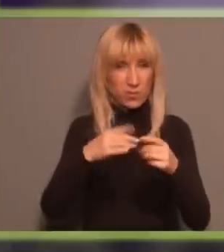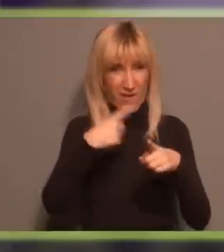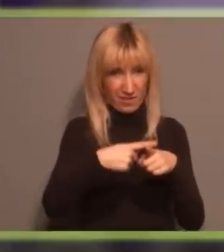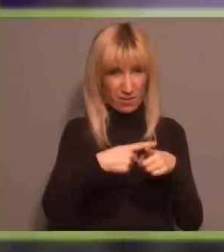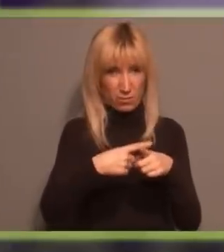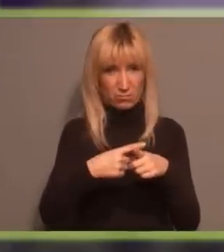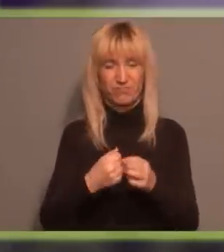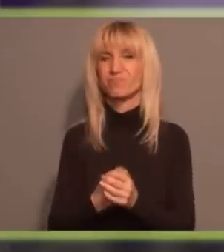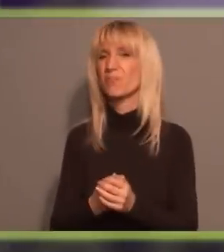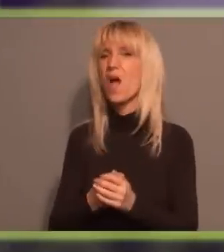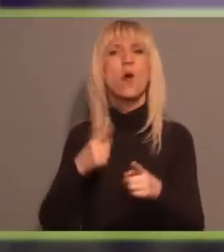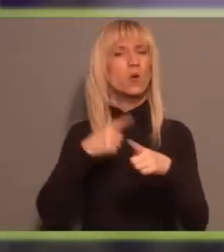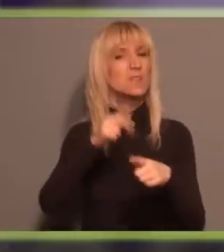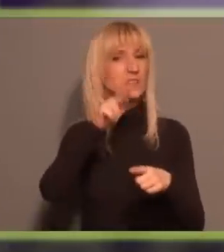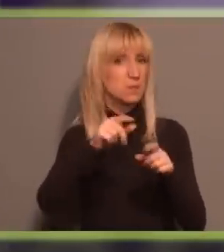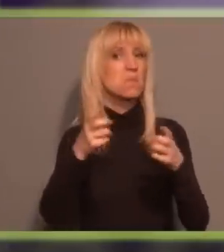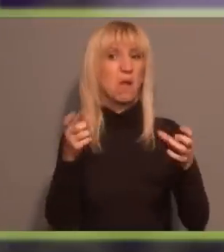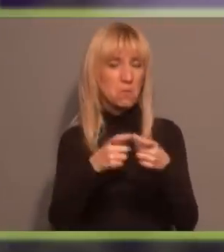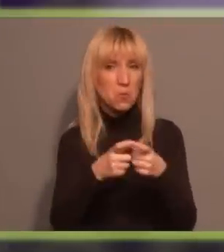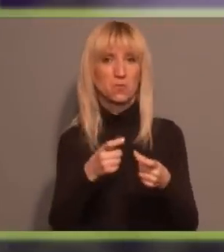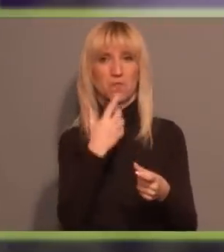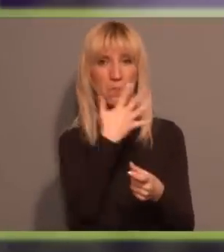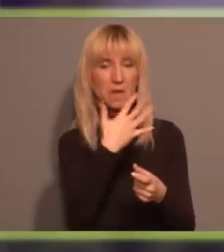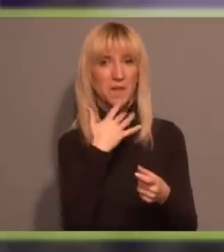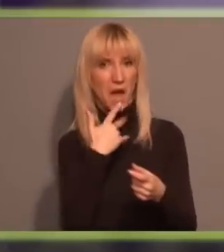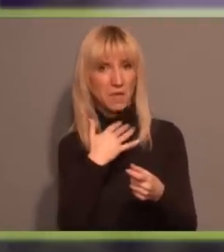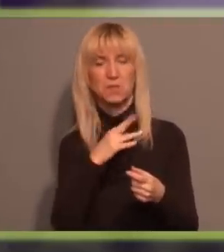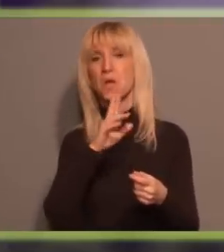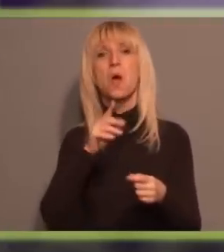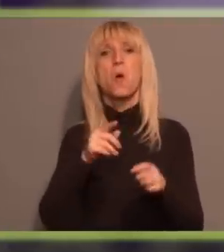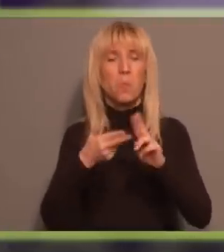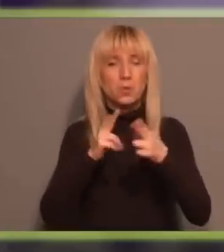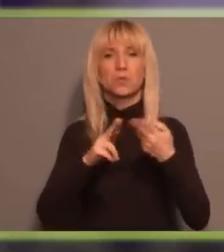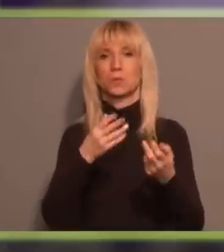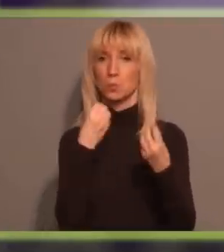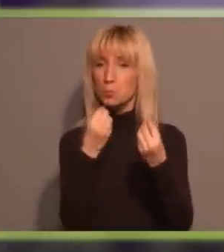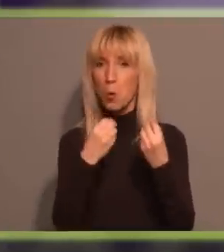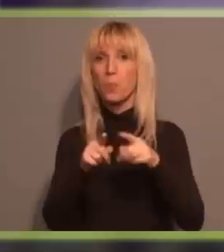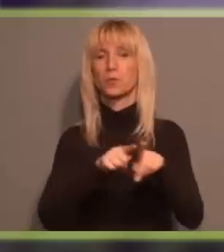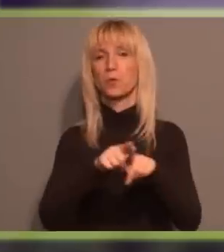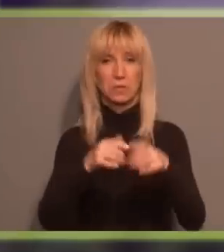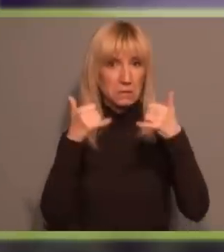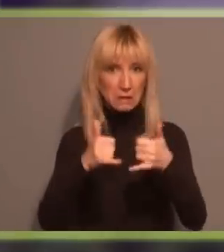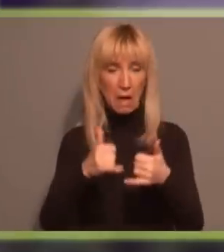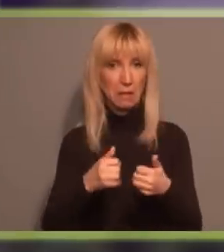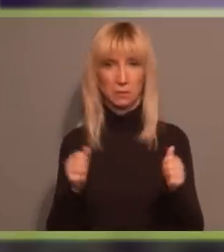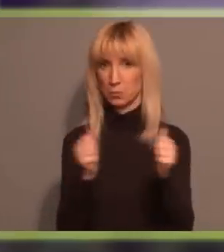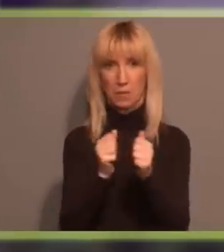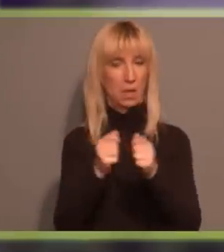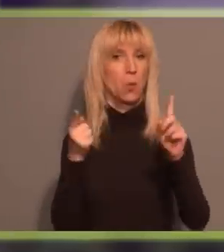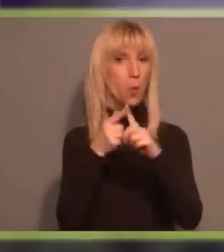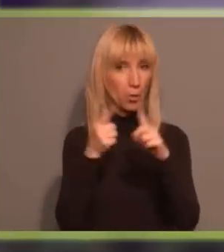imam društvo posle od petog razreda. Tad sam imala baš fine drugarnice. I dan danas